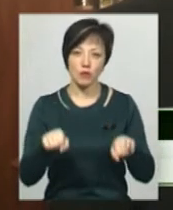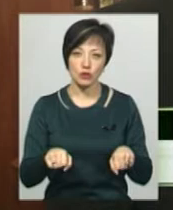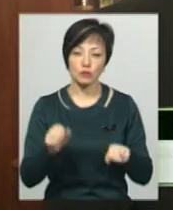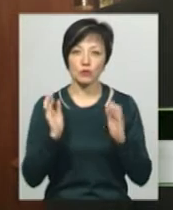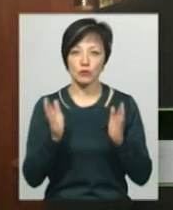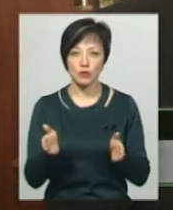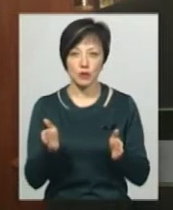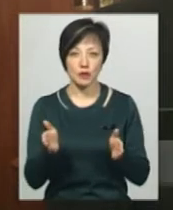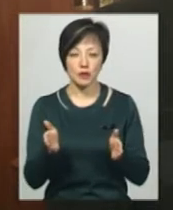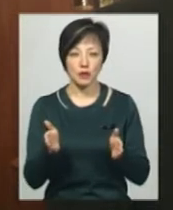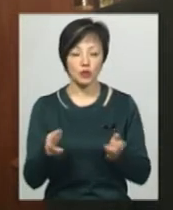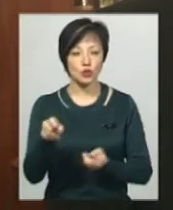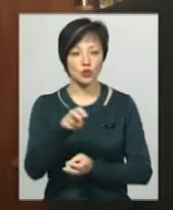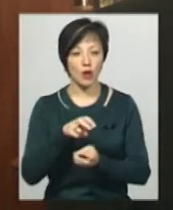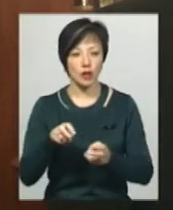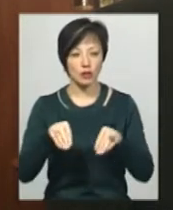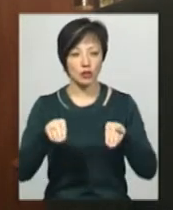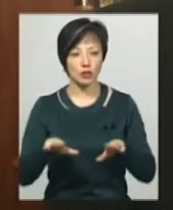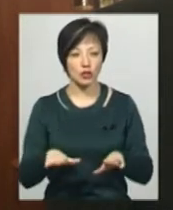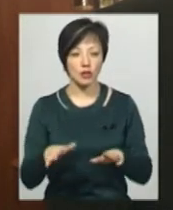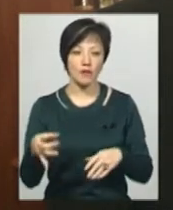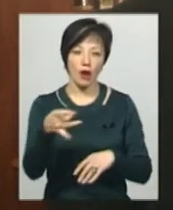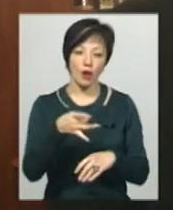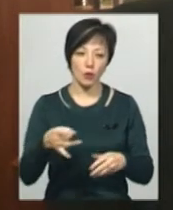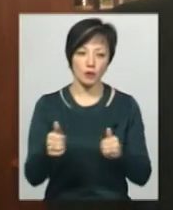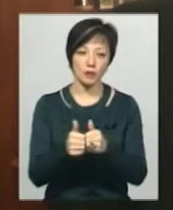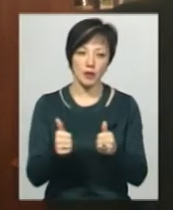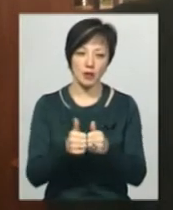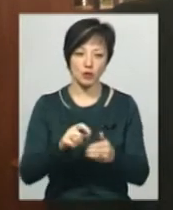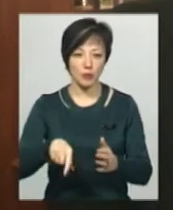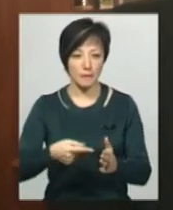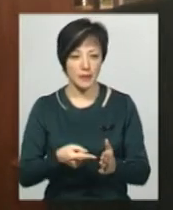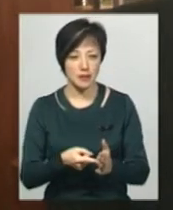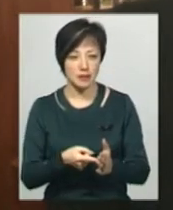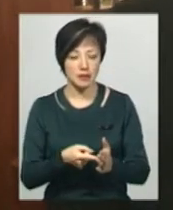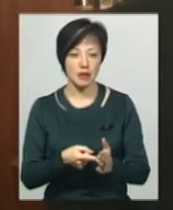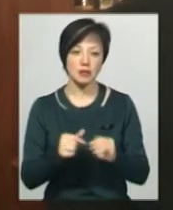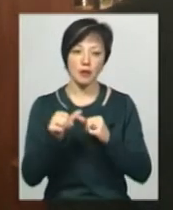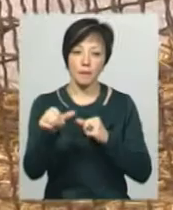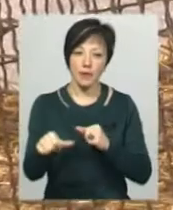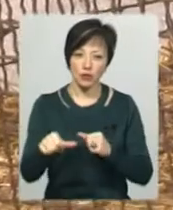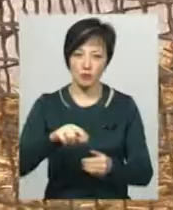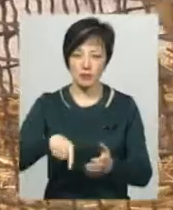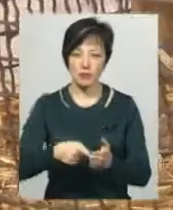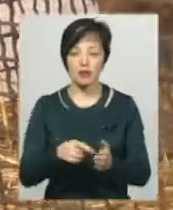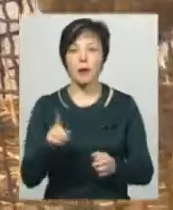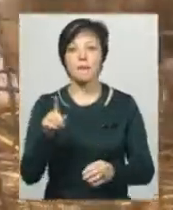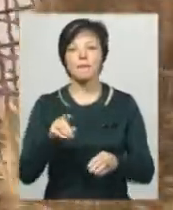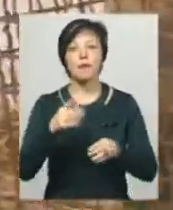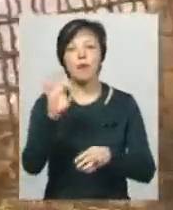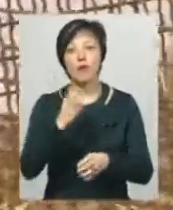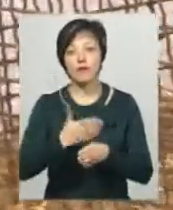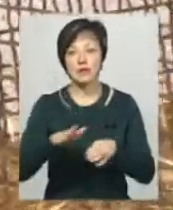буде шукати рішення десь в районі, десь поблизу міста, за межами міста. Питання щодо